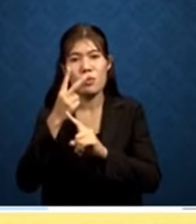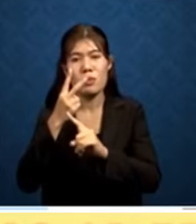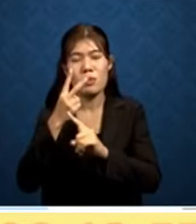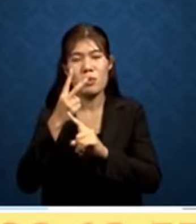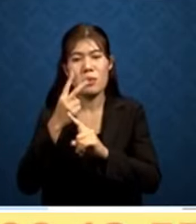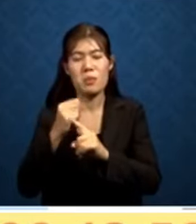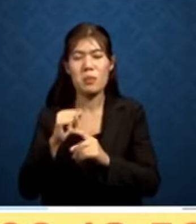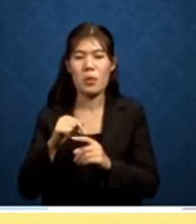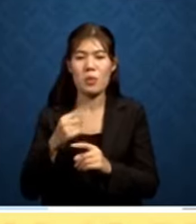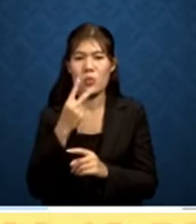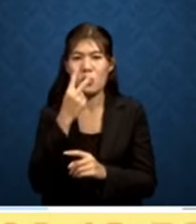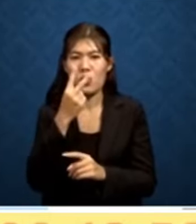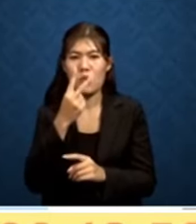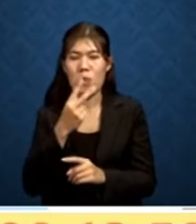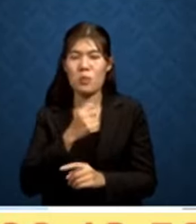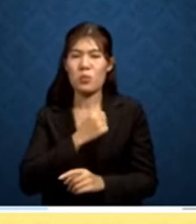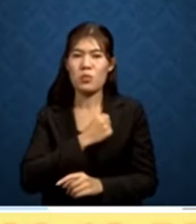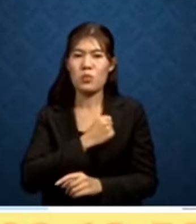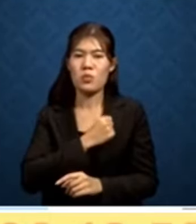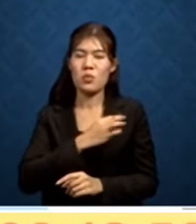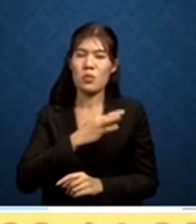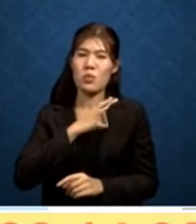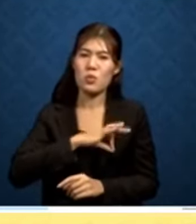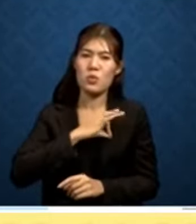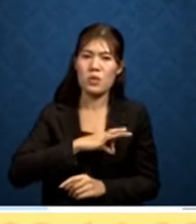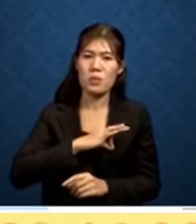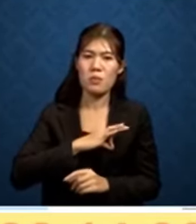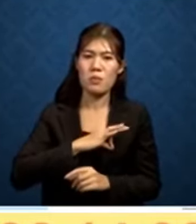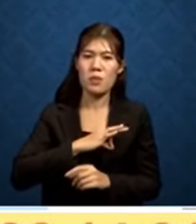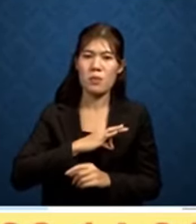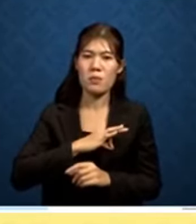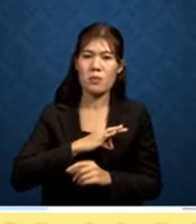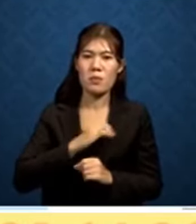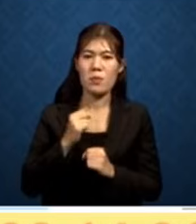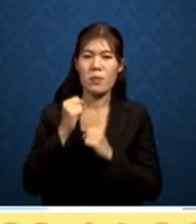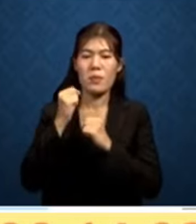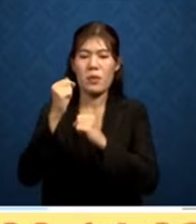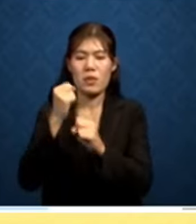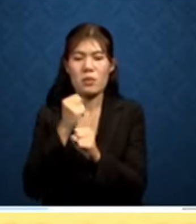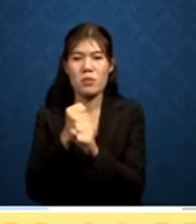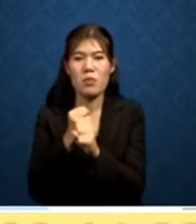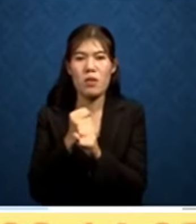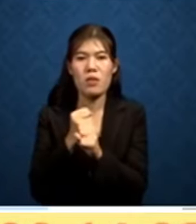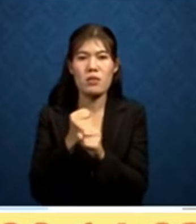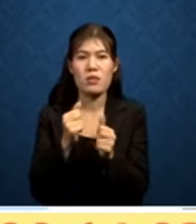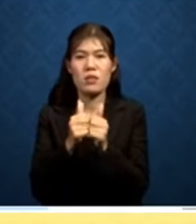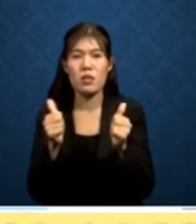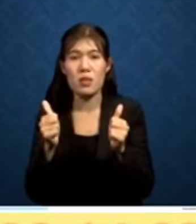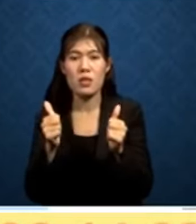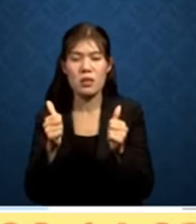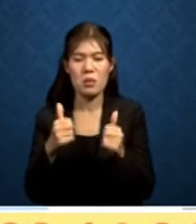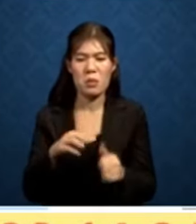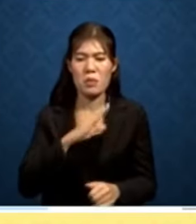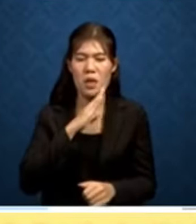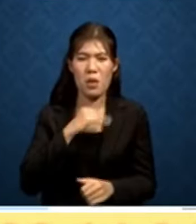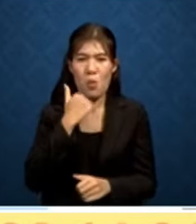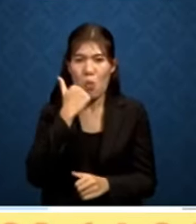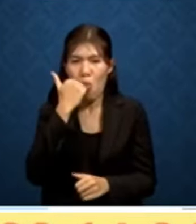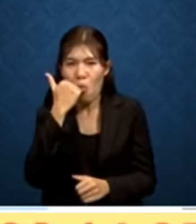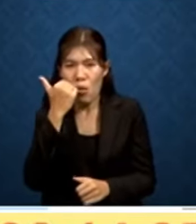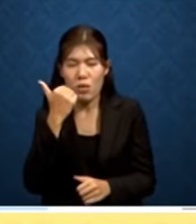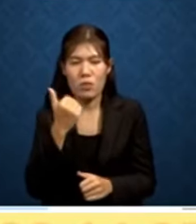มีแรงปัธานใจที่จะทำงานขยัไม่ใช่แต่จะอโหธเลยนะครับสมัยก่อนมนกยงมีนะ